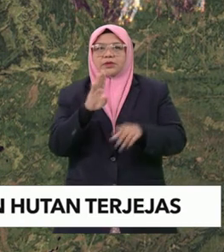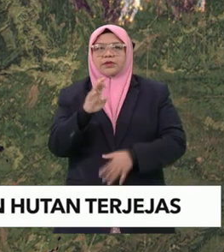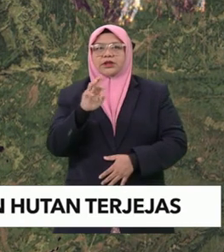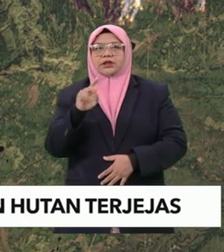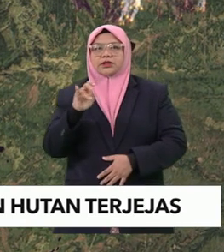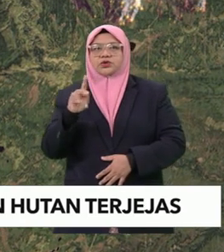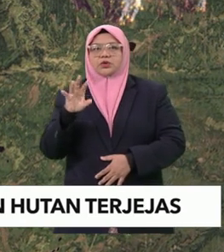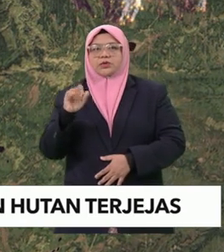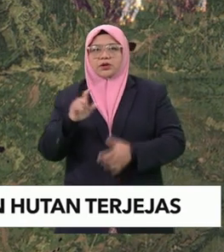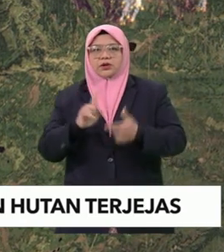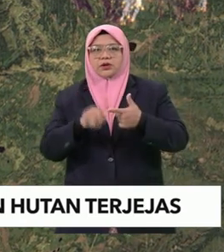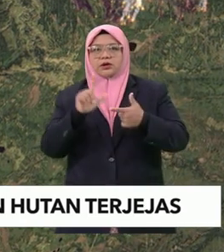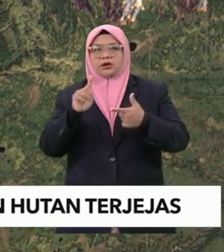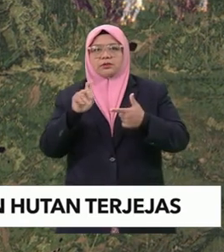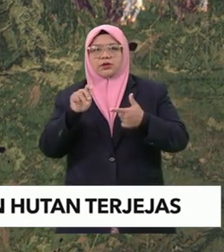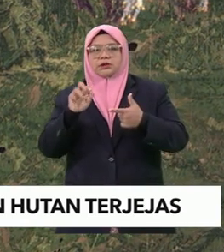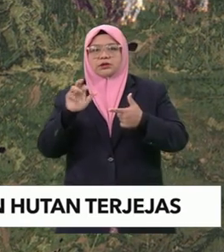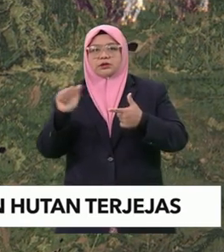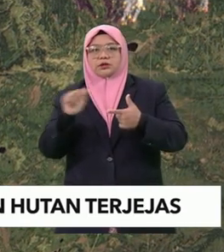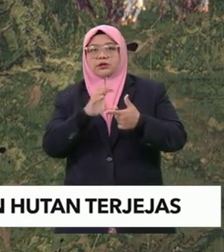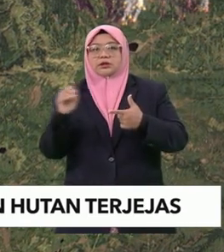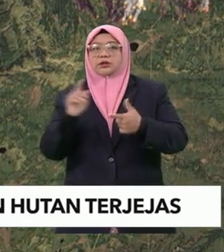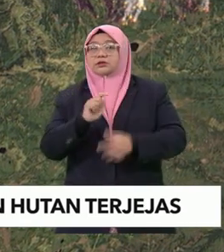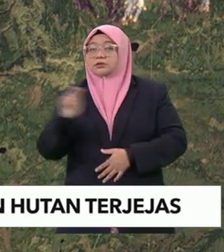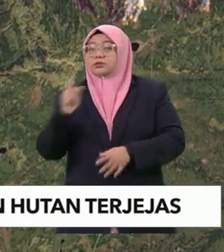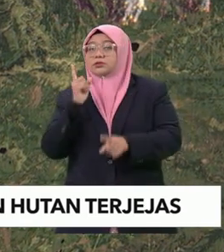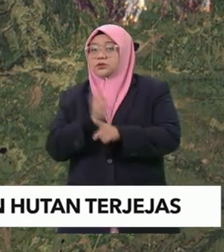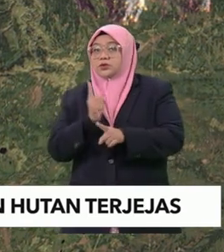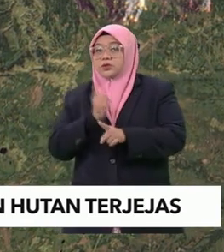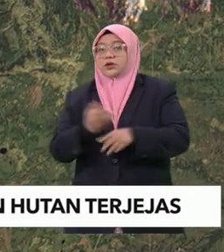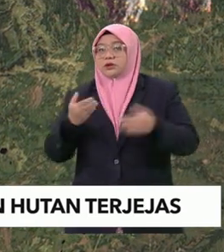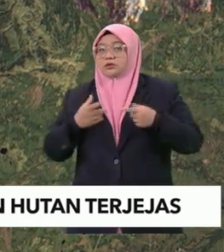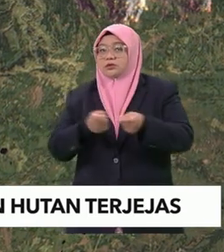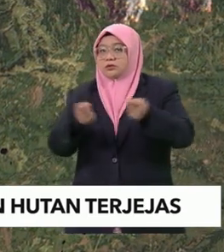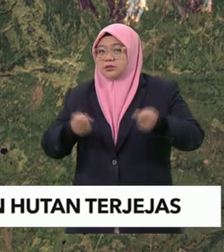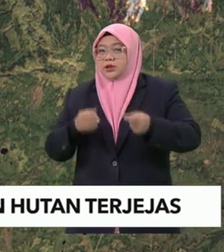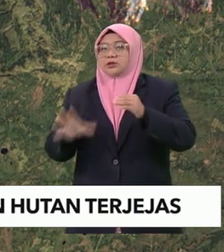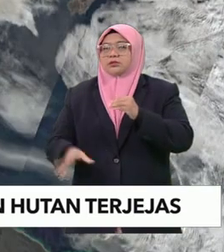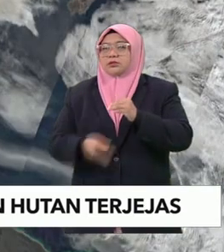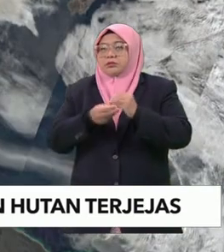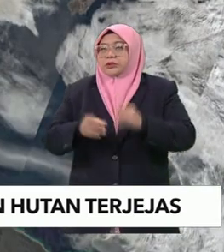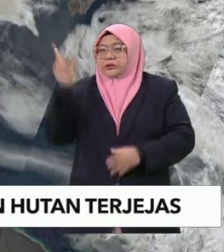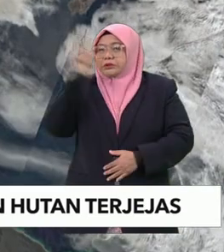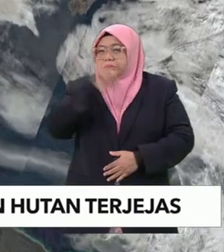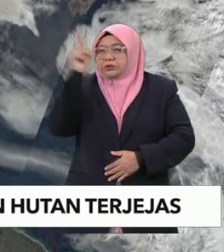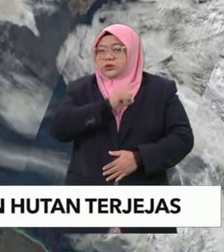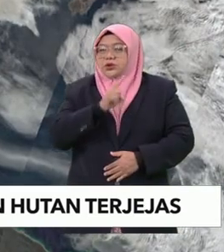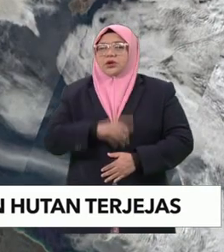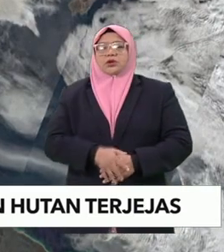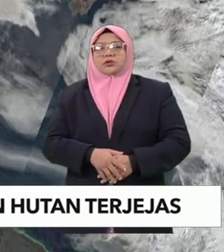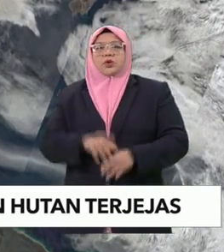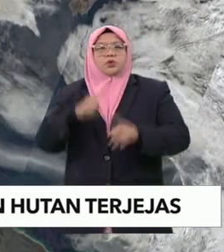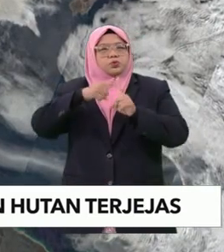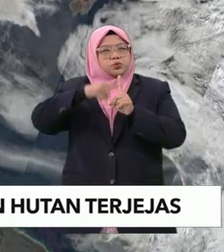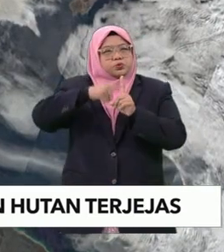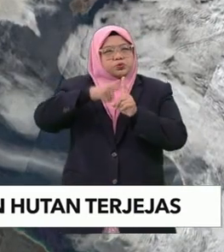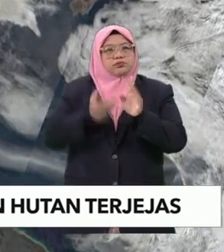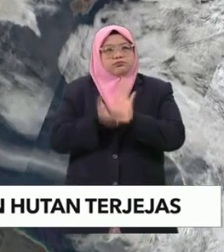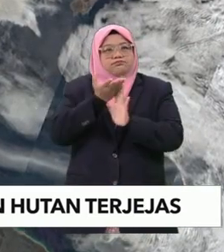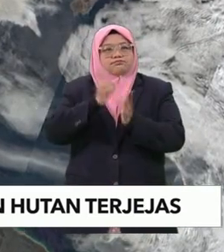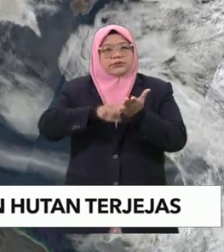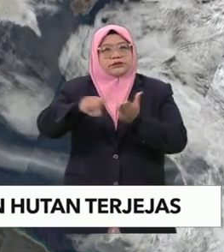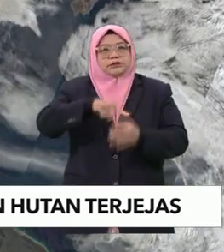dan obeta timur obeta sehingga Tengah onterio akan bertambah true dengan suhu dilaporkan meningkat menjelang